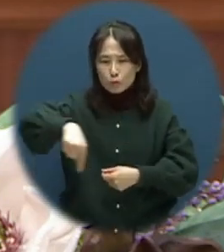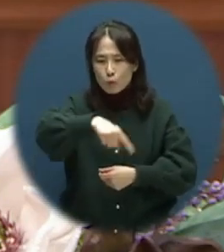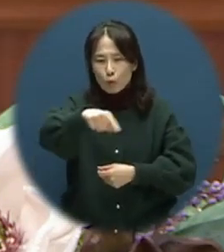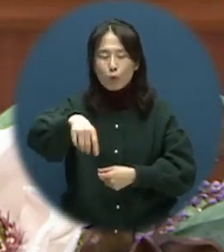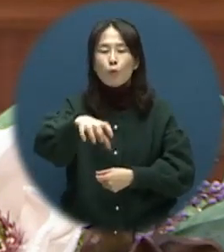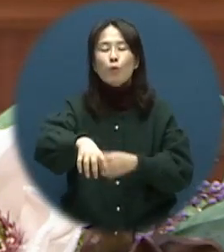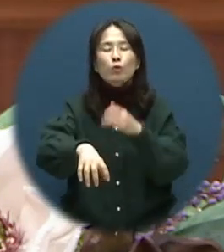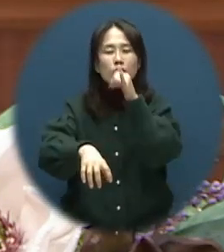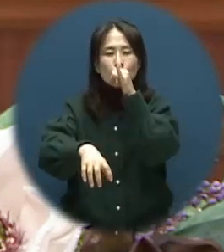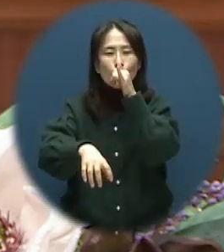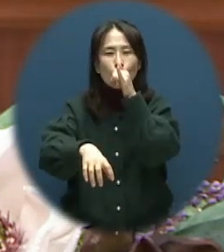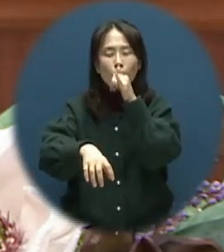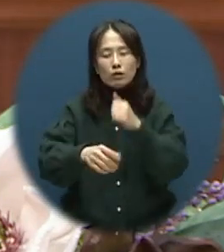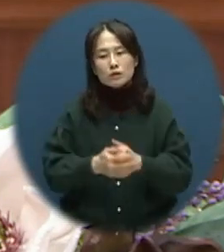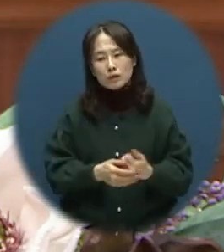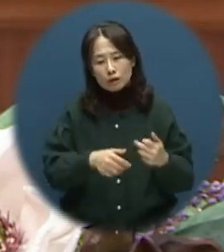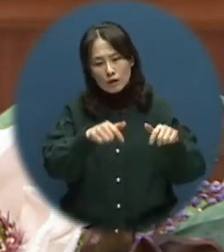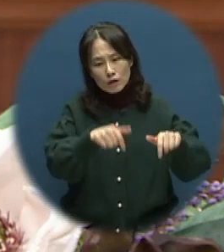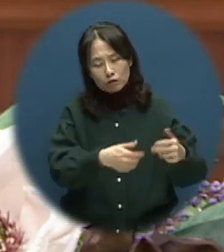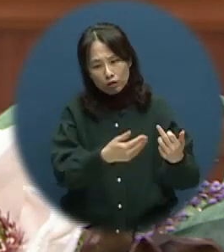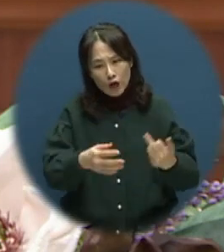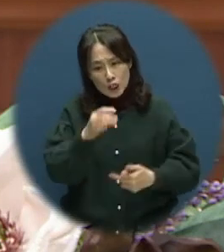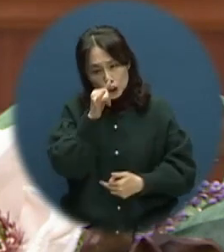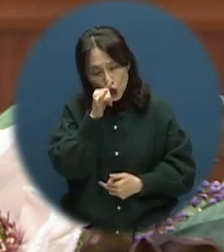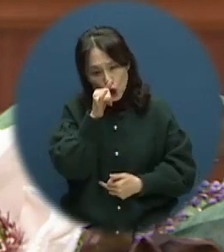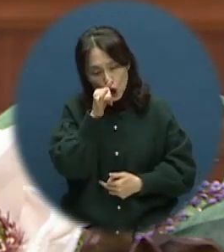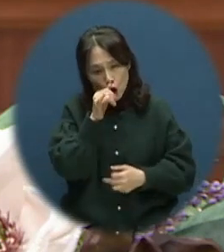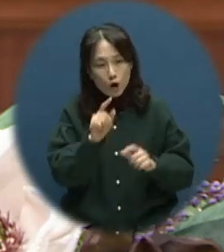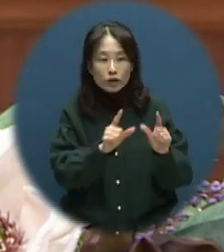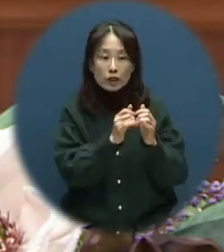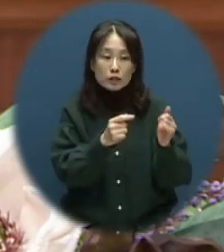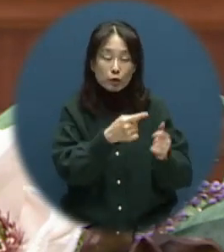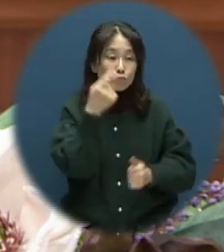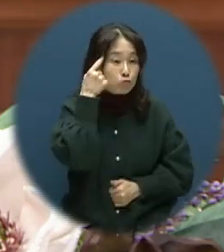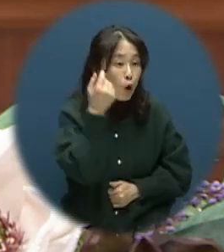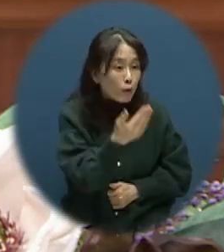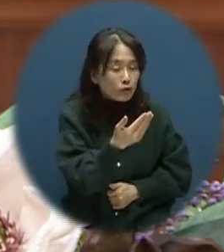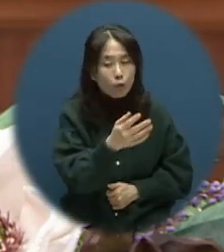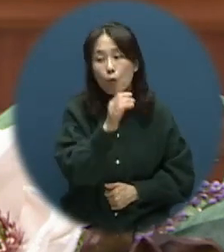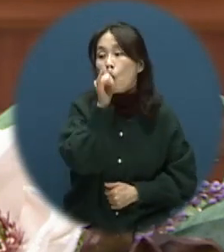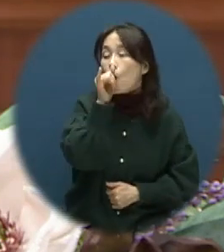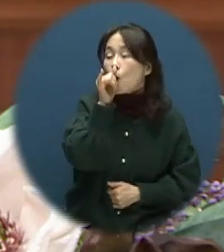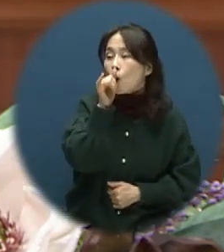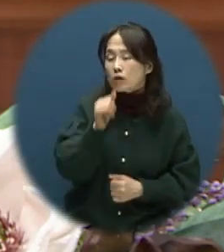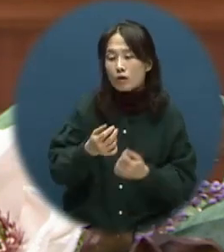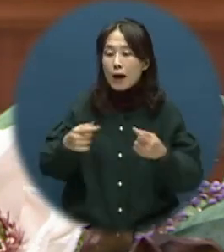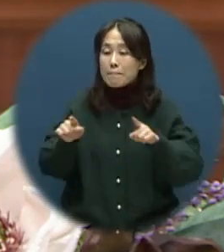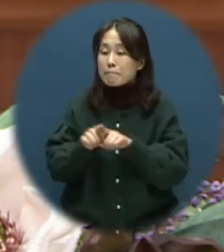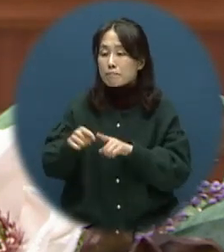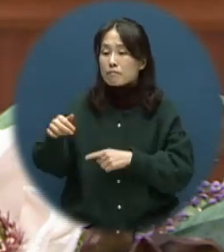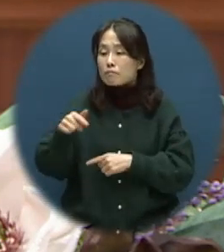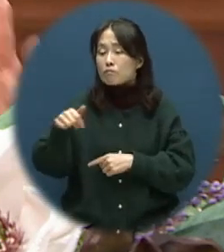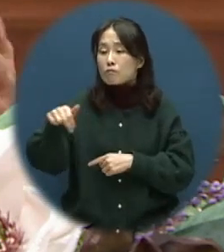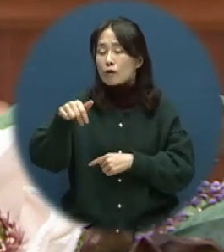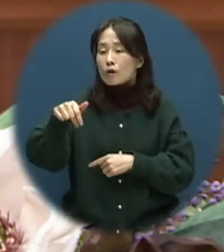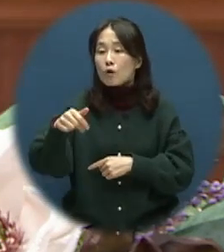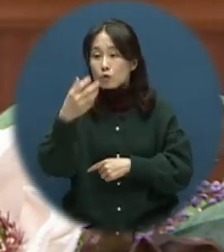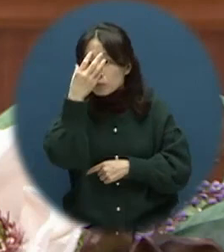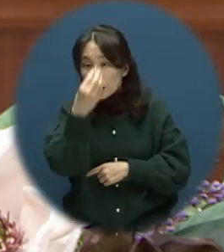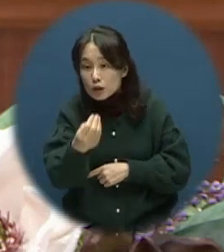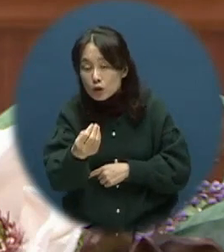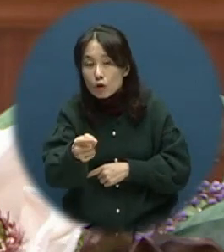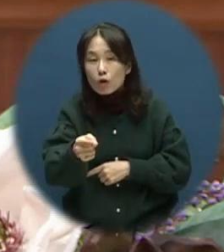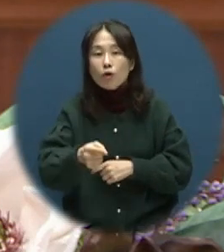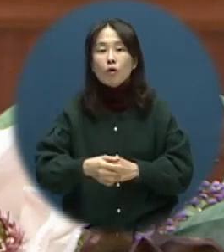물이 돌아가잖아요. 예, 예. 서강이 있을까? 주민에게 여쭤봤죠. 그랬더니 있다는 거예요. 그래서 같이 올라갔는데 가서 봤더니